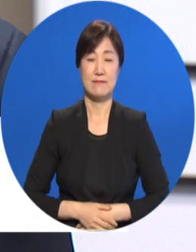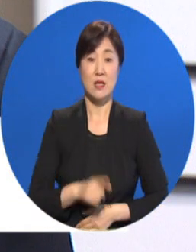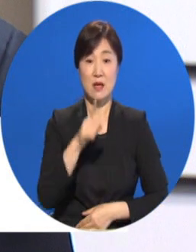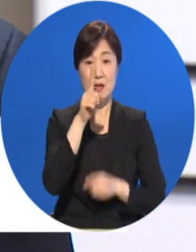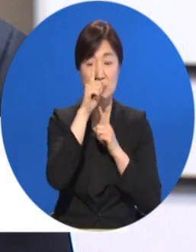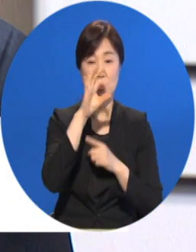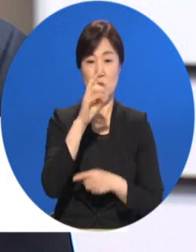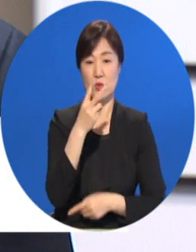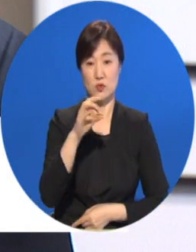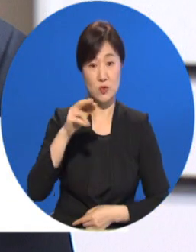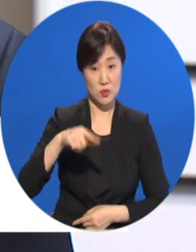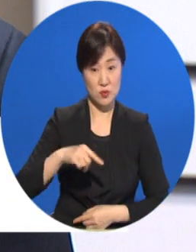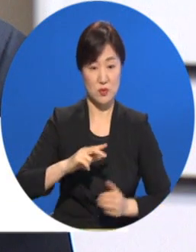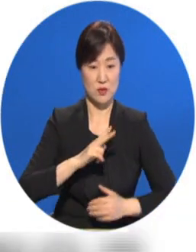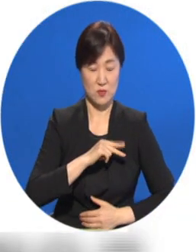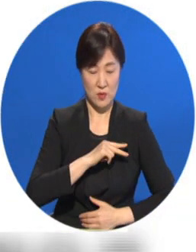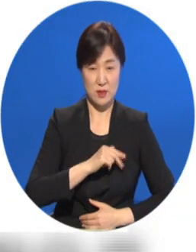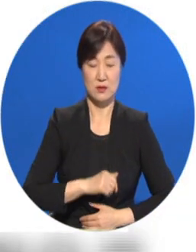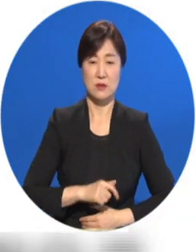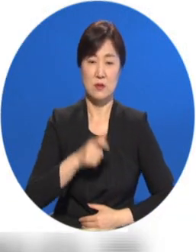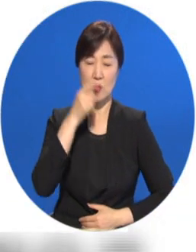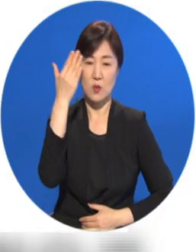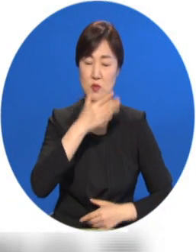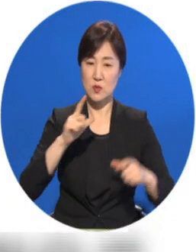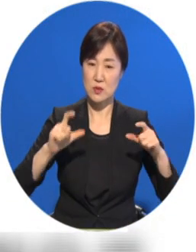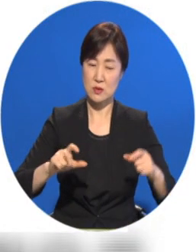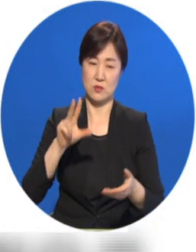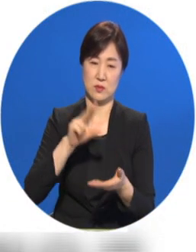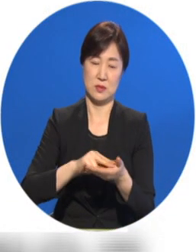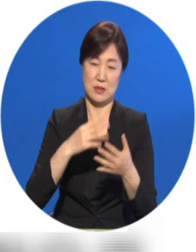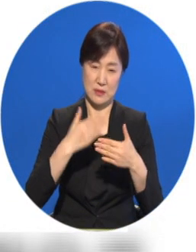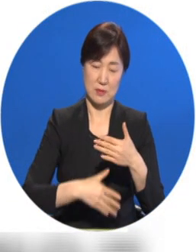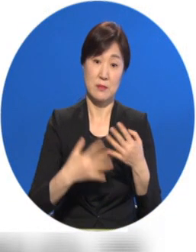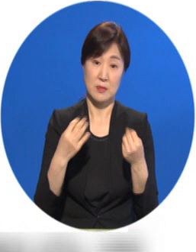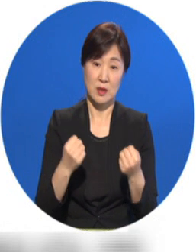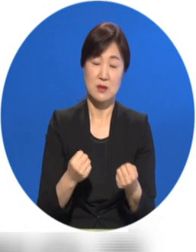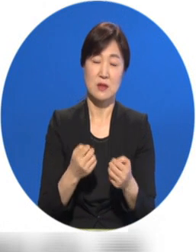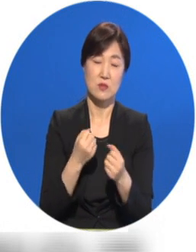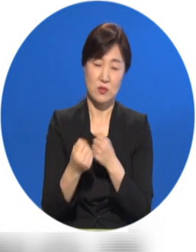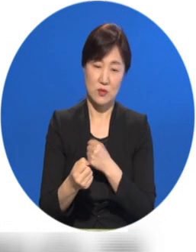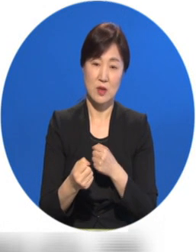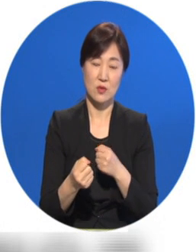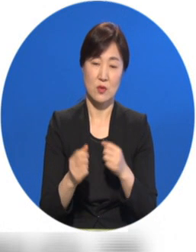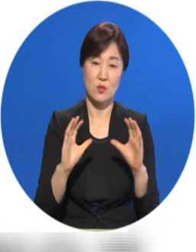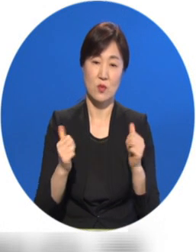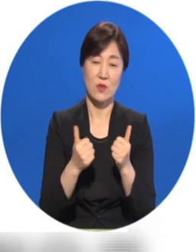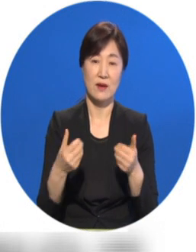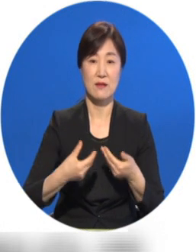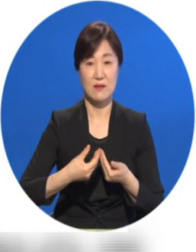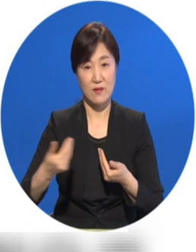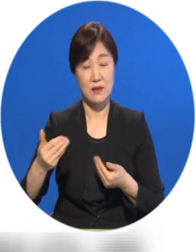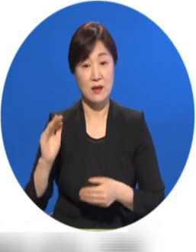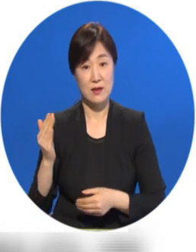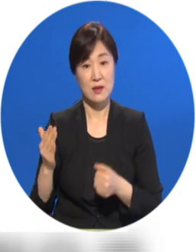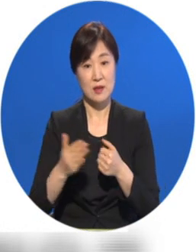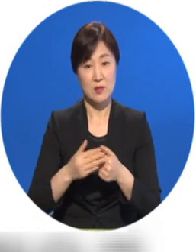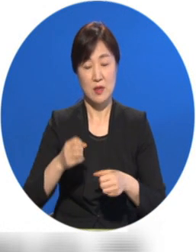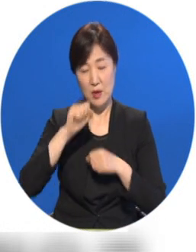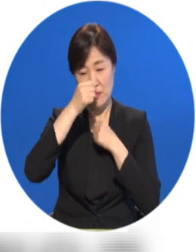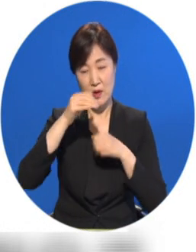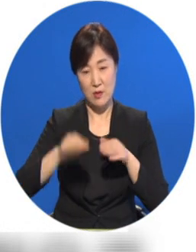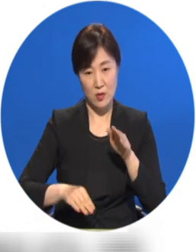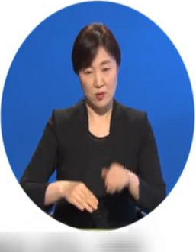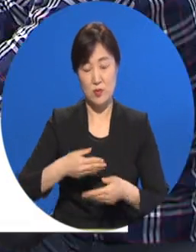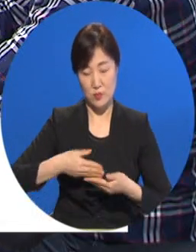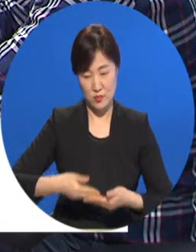의원도 여수 지역에 여러 현안을 남겨둔 상황에서 소임을 마치지 못한 채 국회를 떠나는 발걸음이 무겁다며 대한민국과